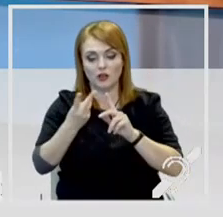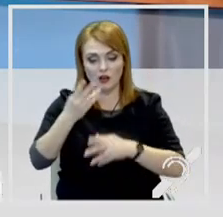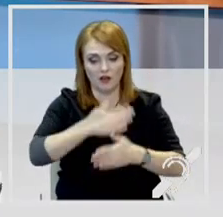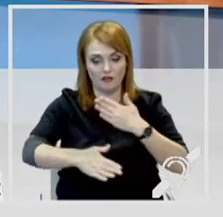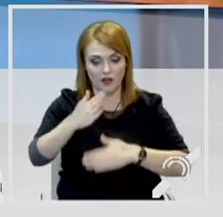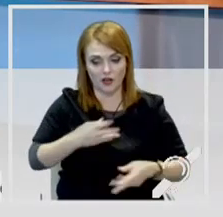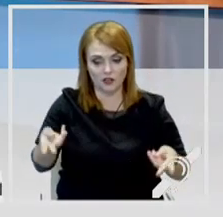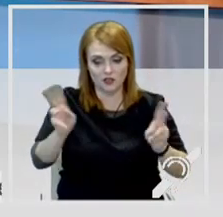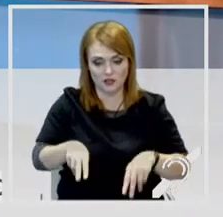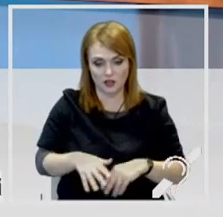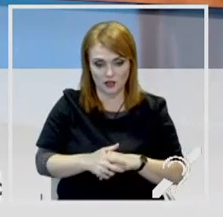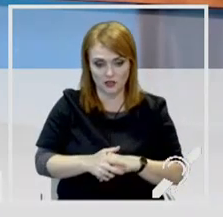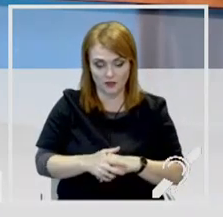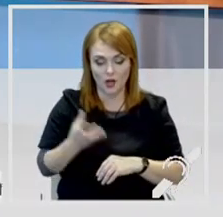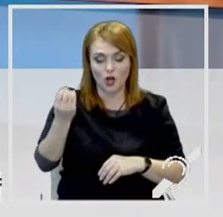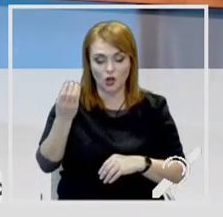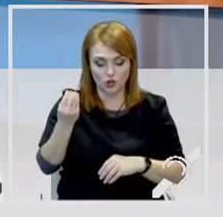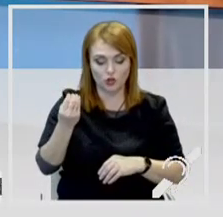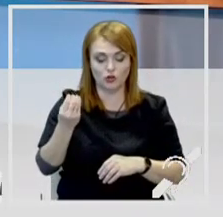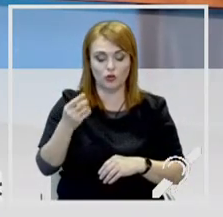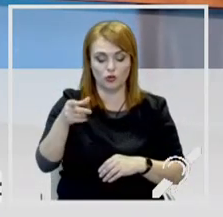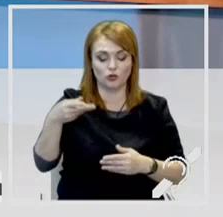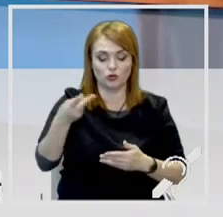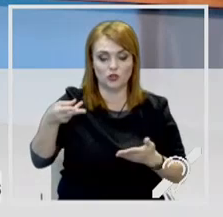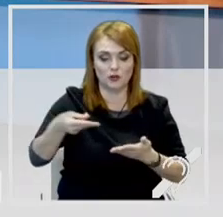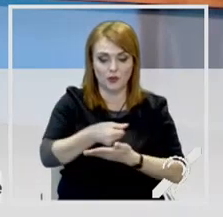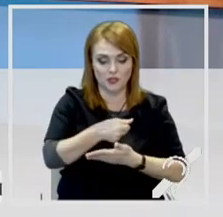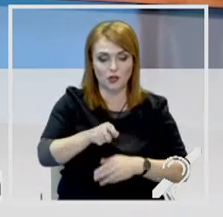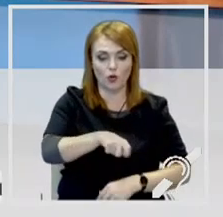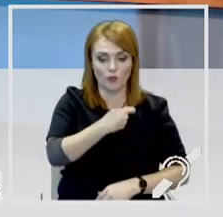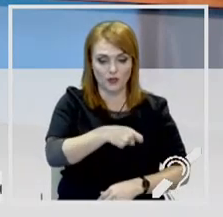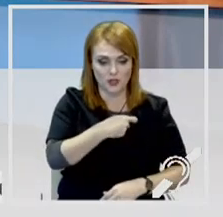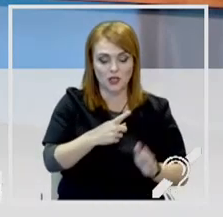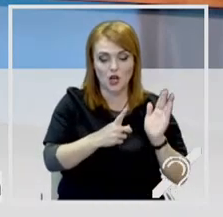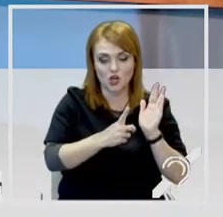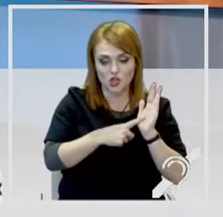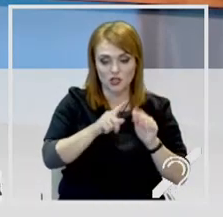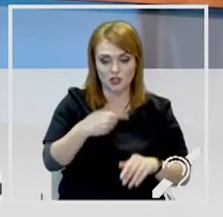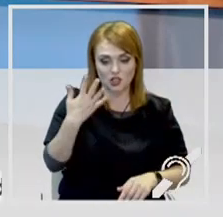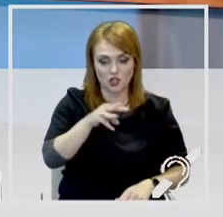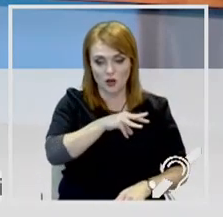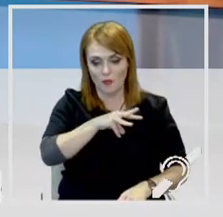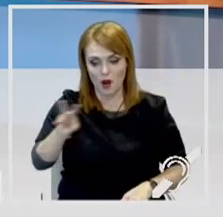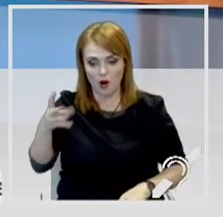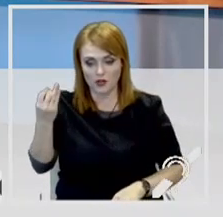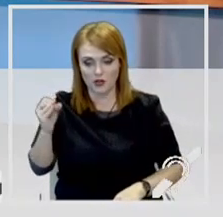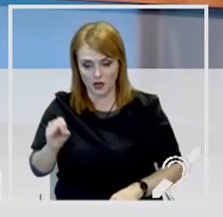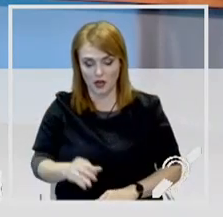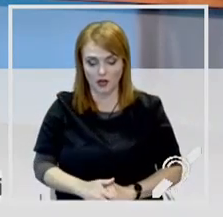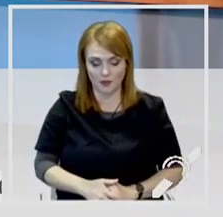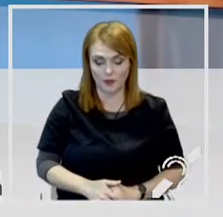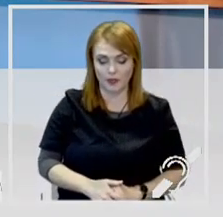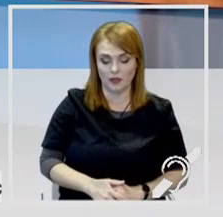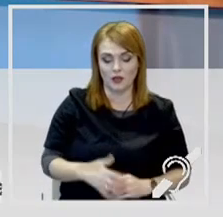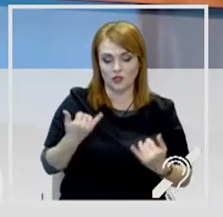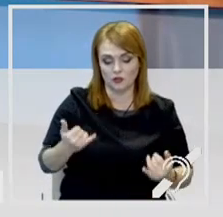6,5 milioane de lei. Decizia a fost luată astăzi de magistrații judecătoriei Chișinău, sediul Buiucani. Sentința poate fi atacată